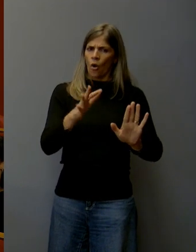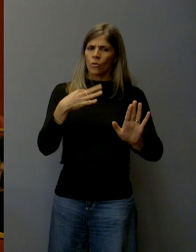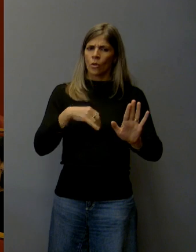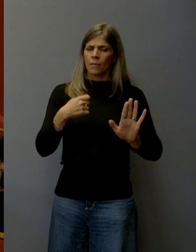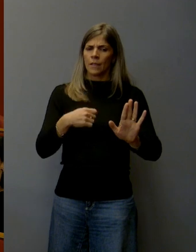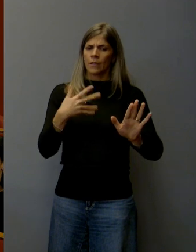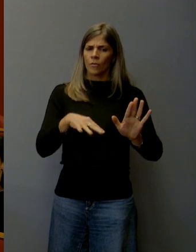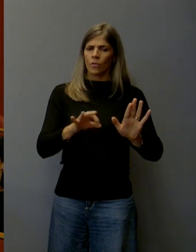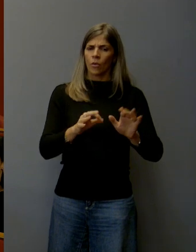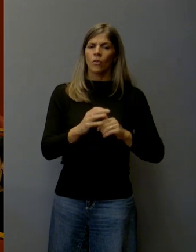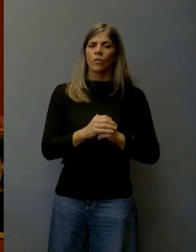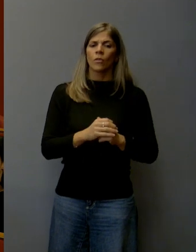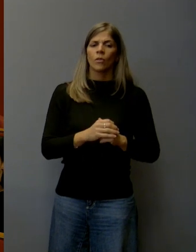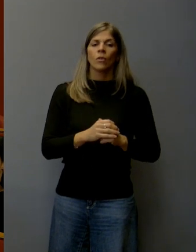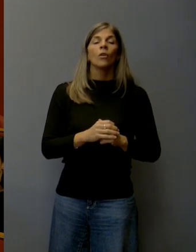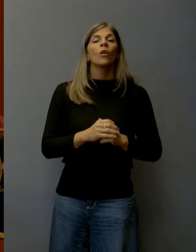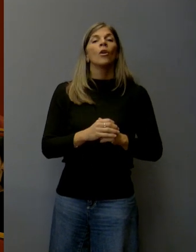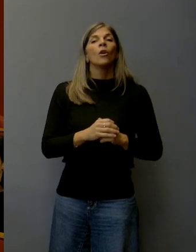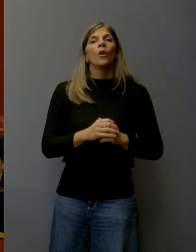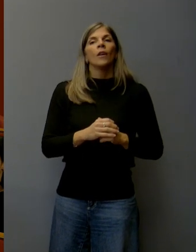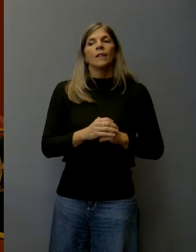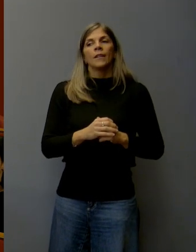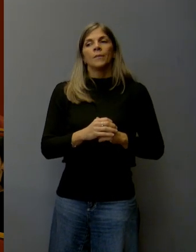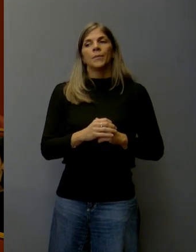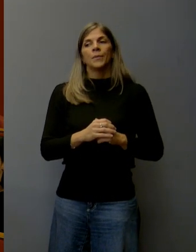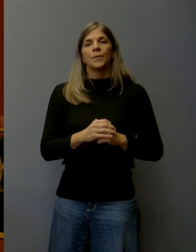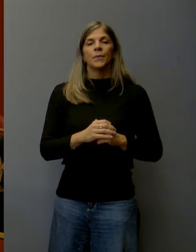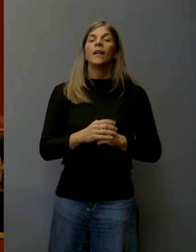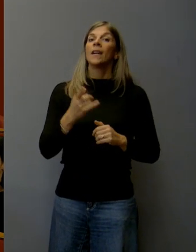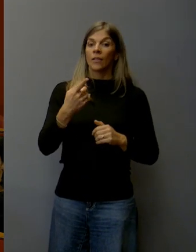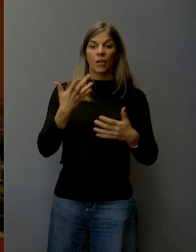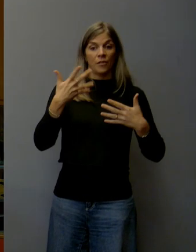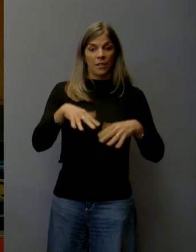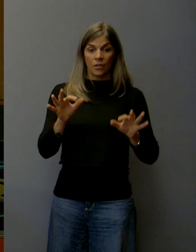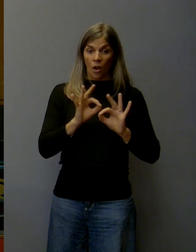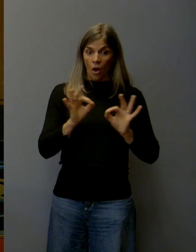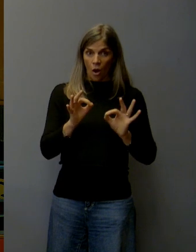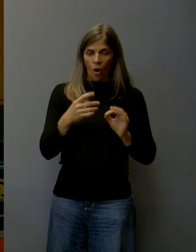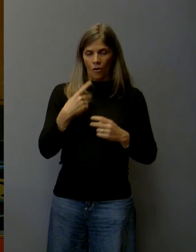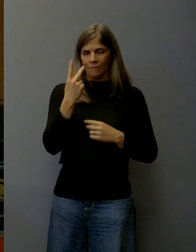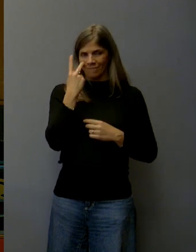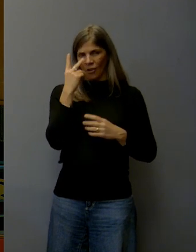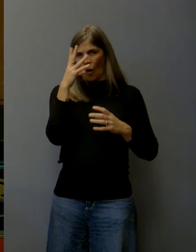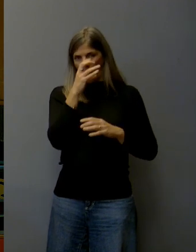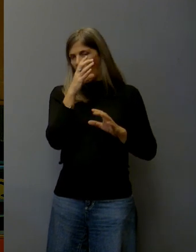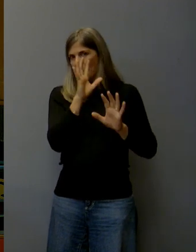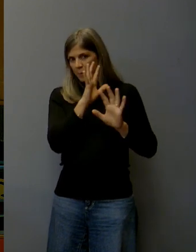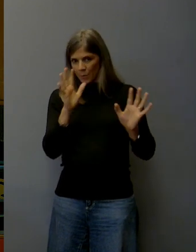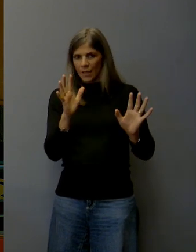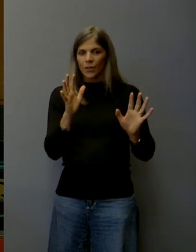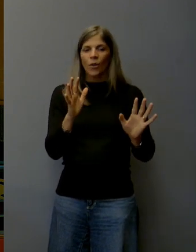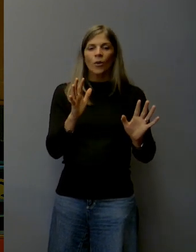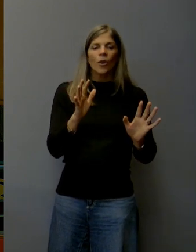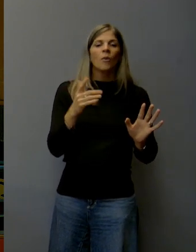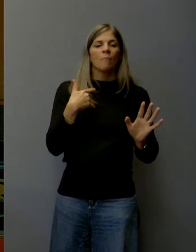e lo scorso e allora che non abbia finito questo è evidente Ci mancherebbe altro le stavo